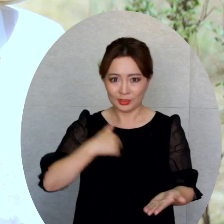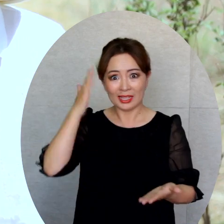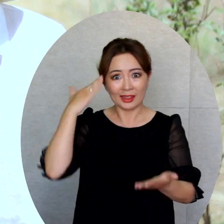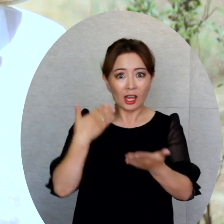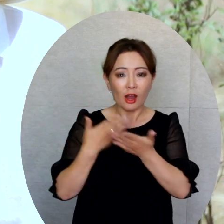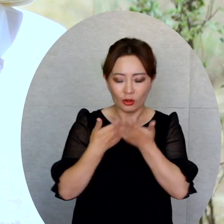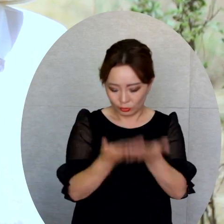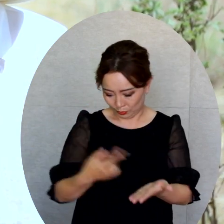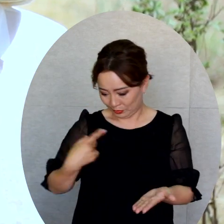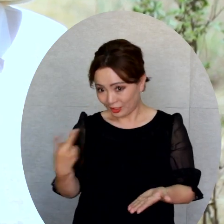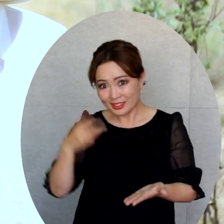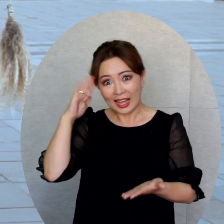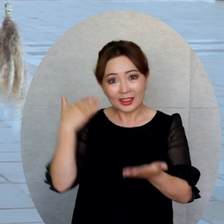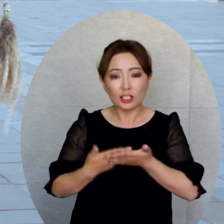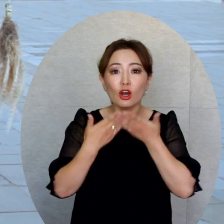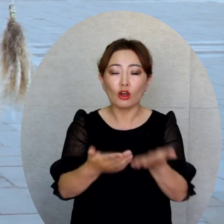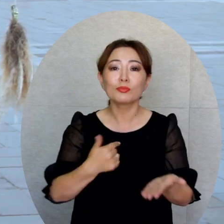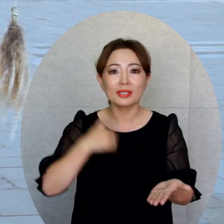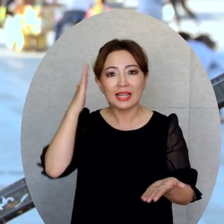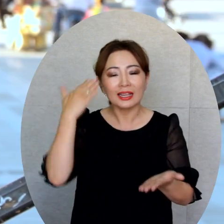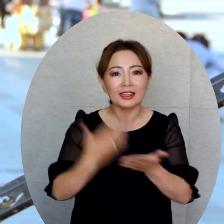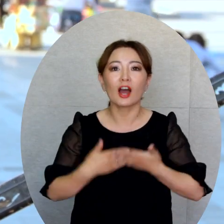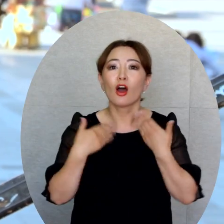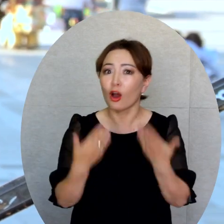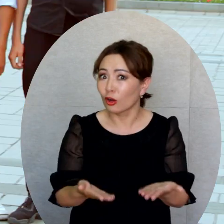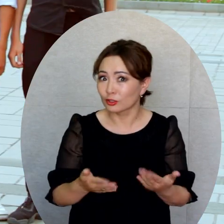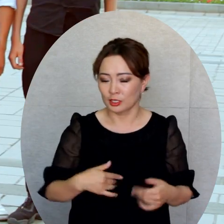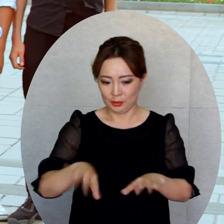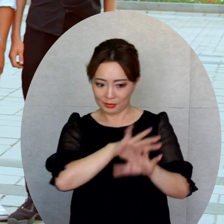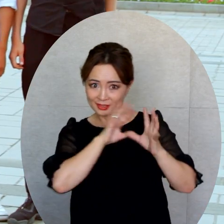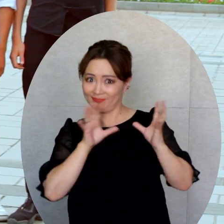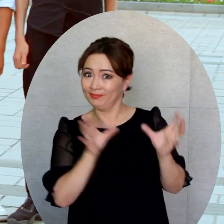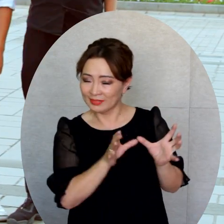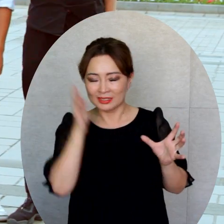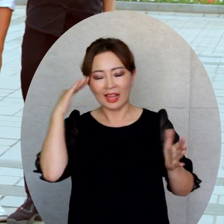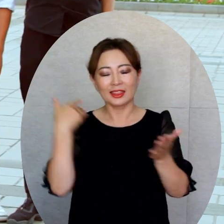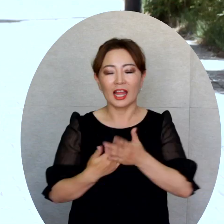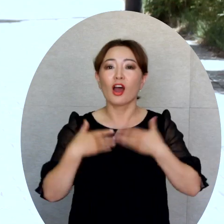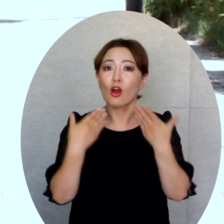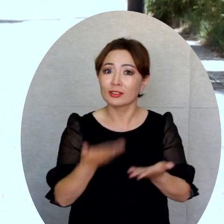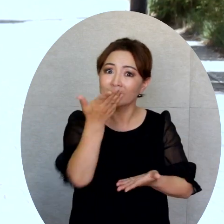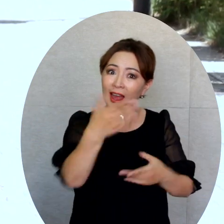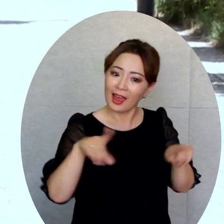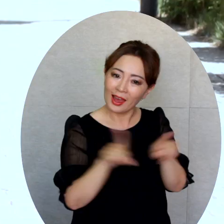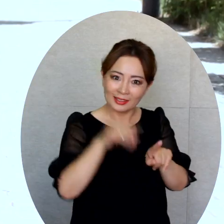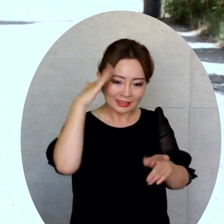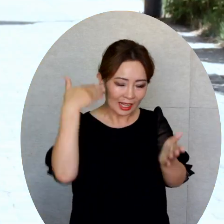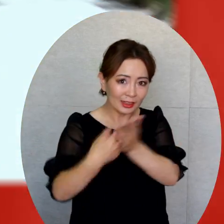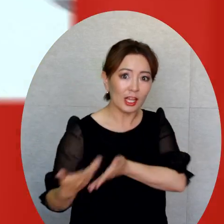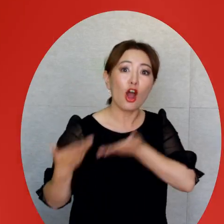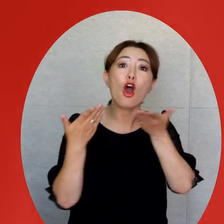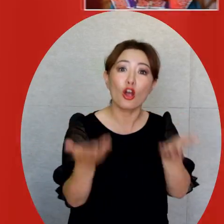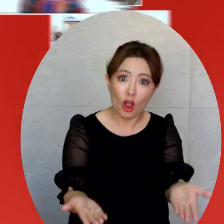너 비산타옥너 비산타옥너민대다스베리민 비산타옥너 다치바스산타옥